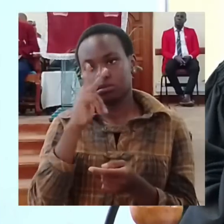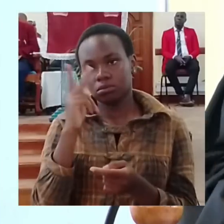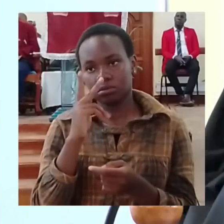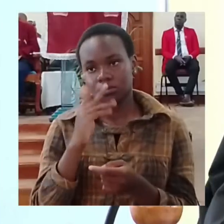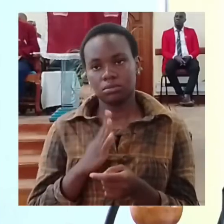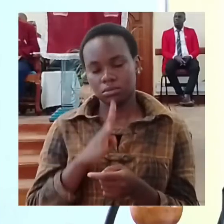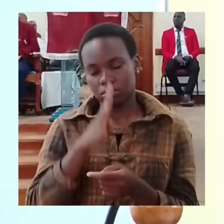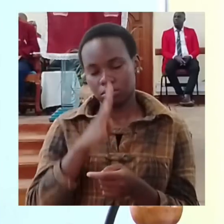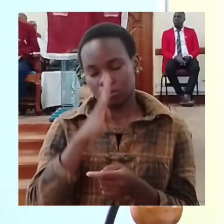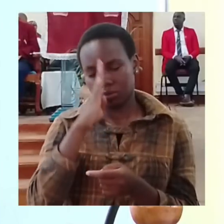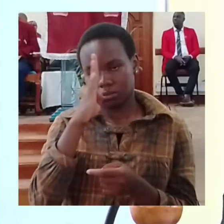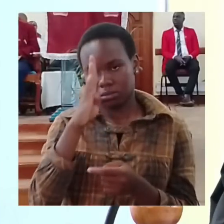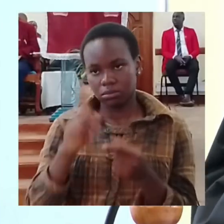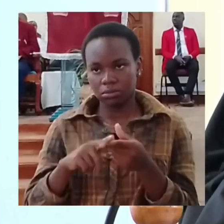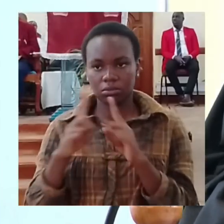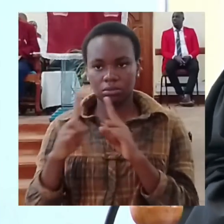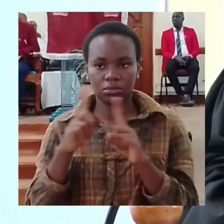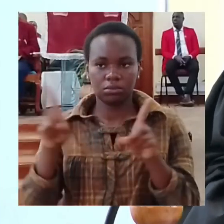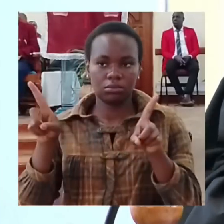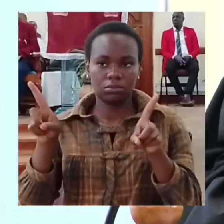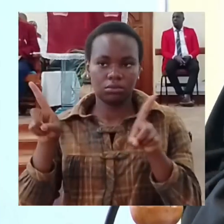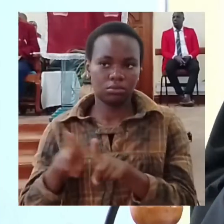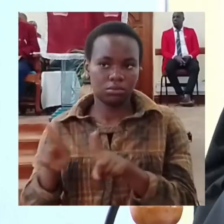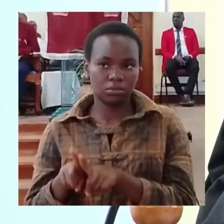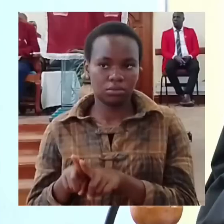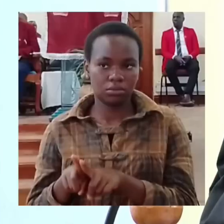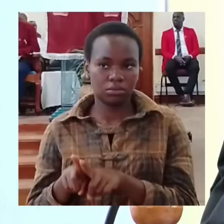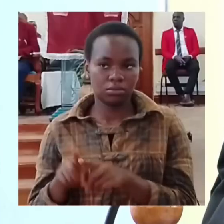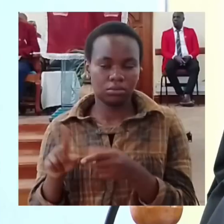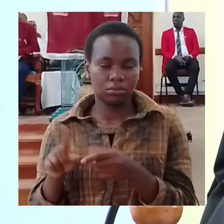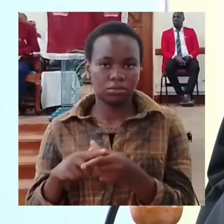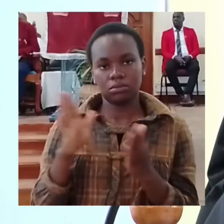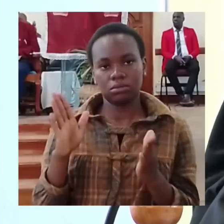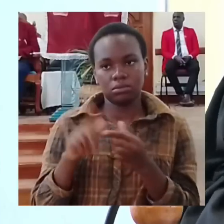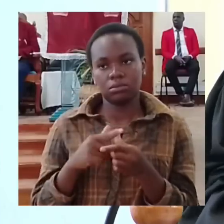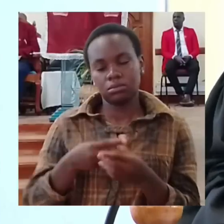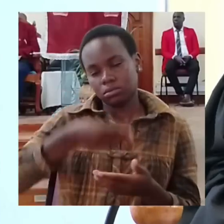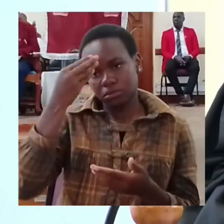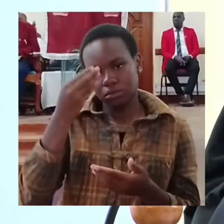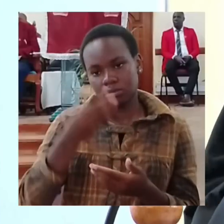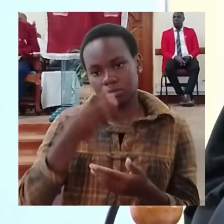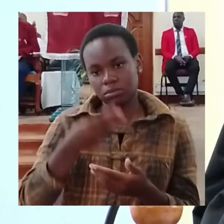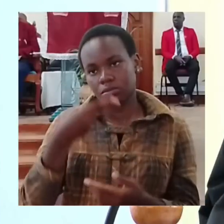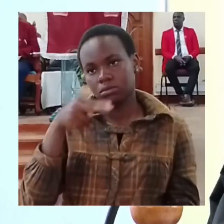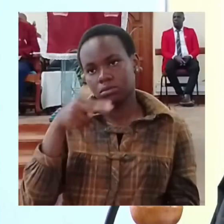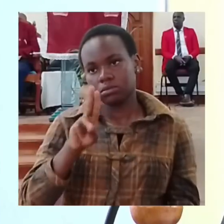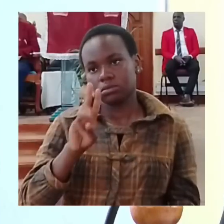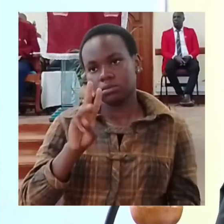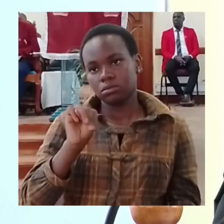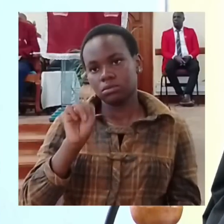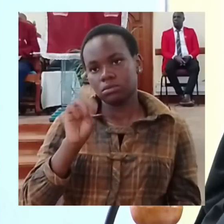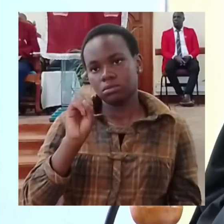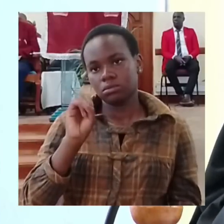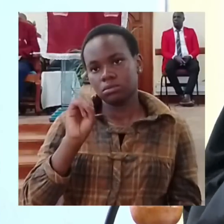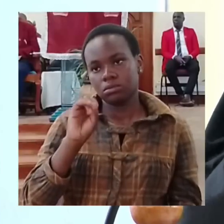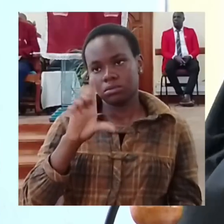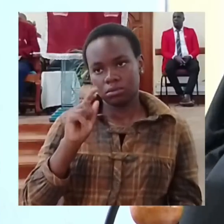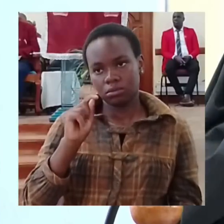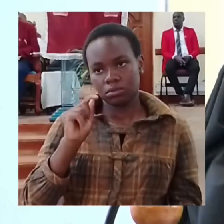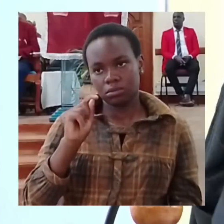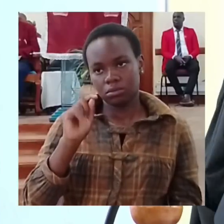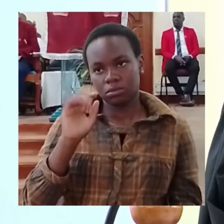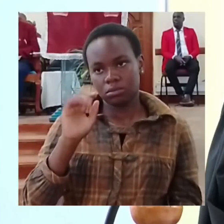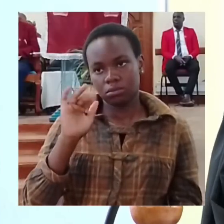nĩ twaranĩirie ndeto icio. I don't want to dwell on that, but we need to learn humility. Kwĩnyihia nĩ gũtaũkwo atĩ